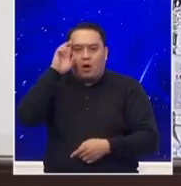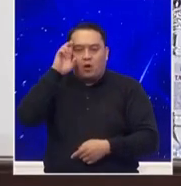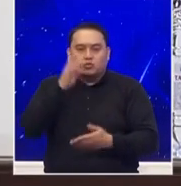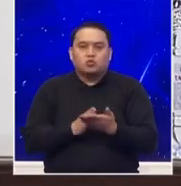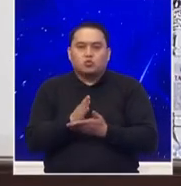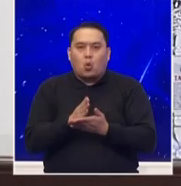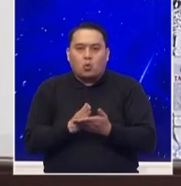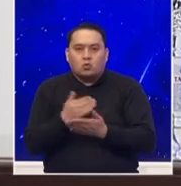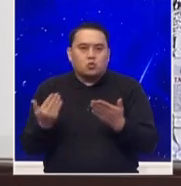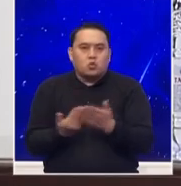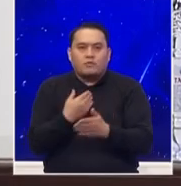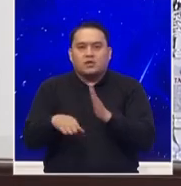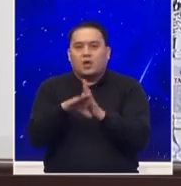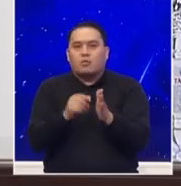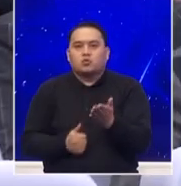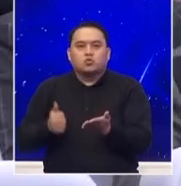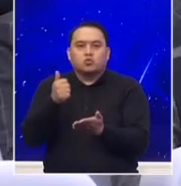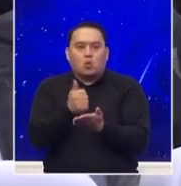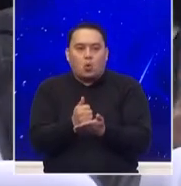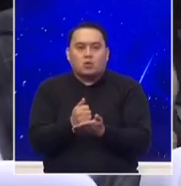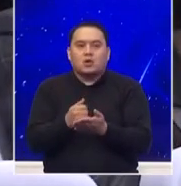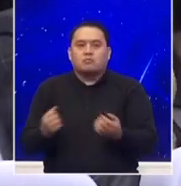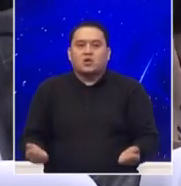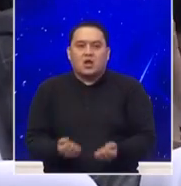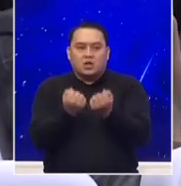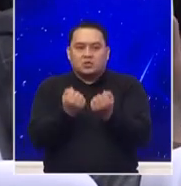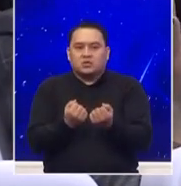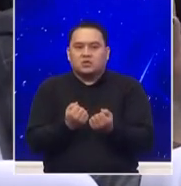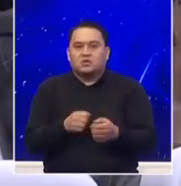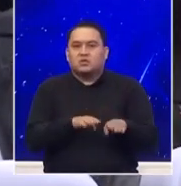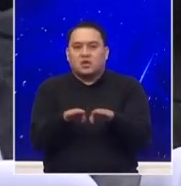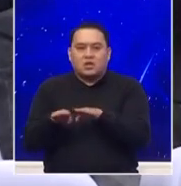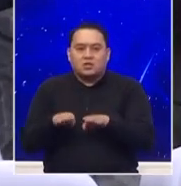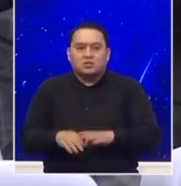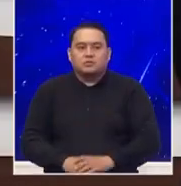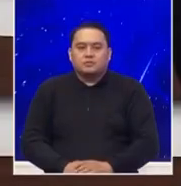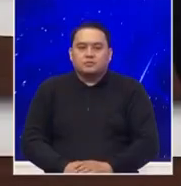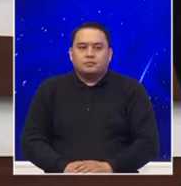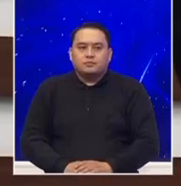государственной службе. Новый депутатский корпус кандидатуру секретаря поддержал единогласно.